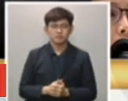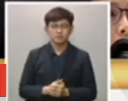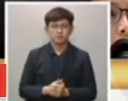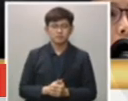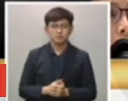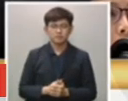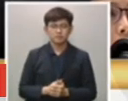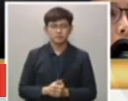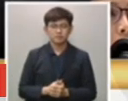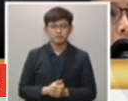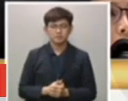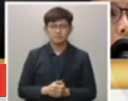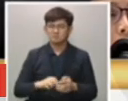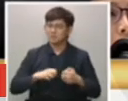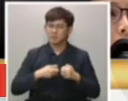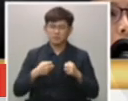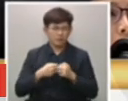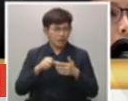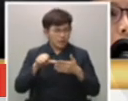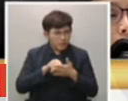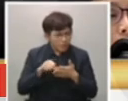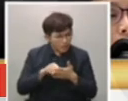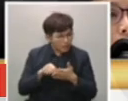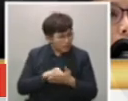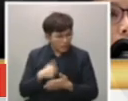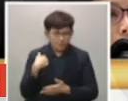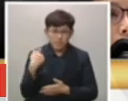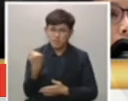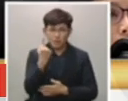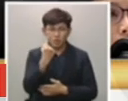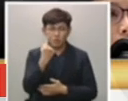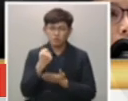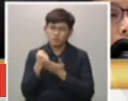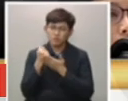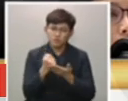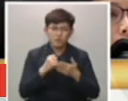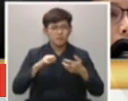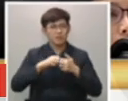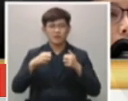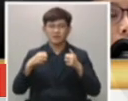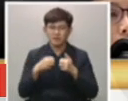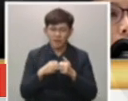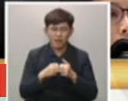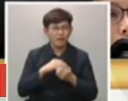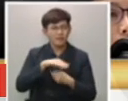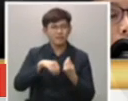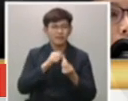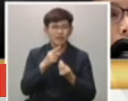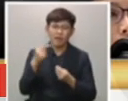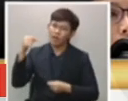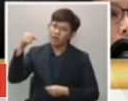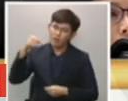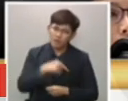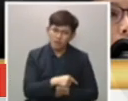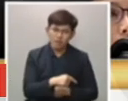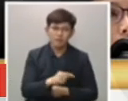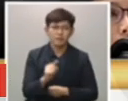ากุญแจดอกเดียวที่จะไขออกไปจากปัญหาเศรษฐกิจตกต่ำครั้งนี้